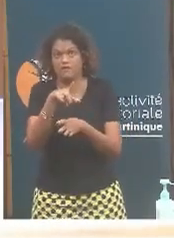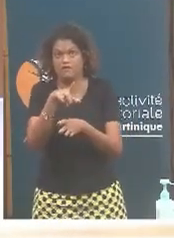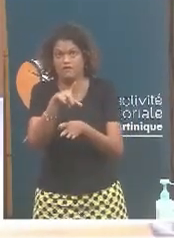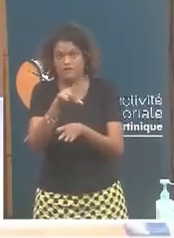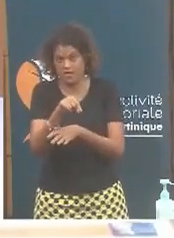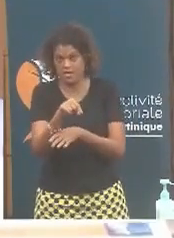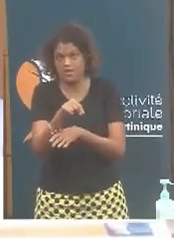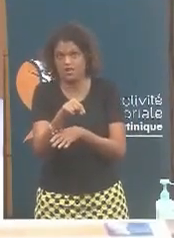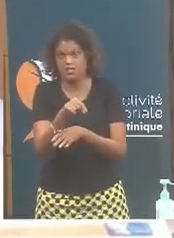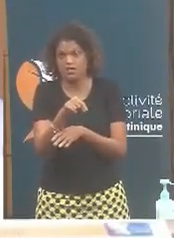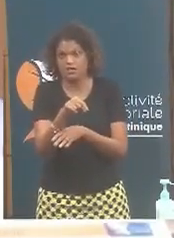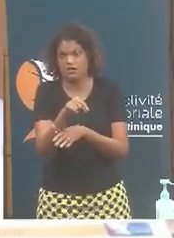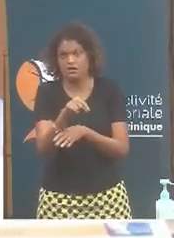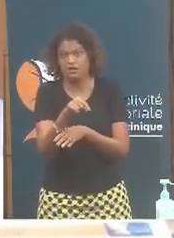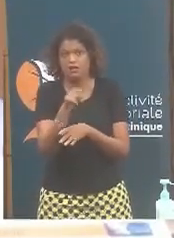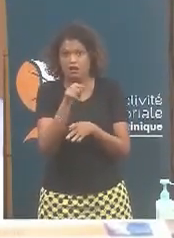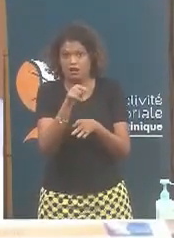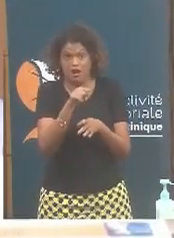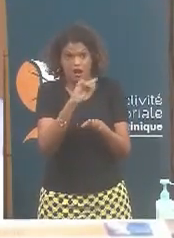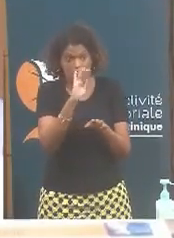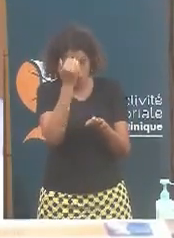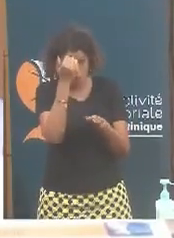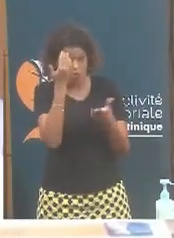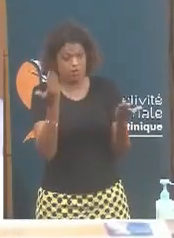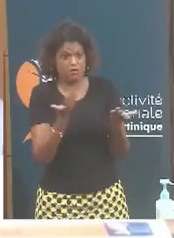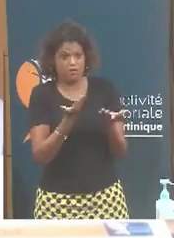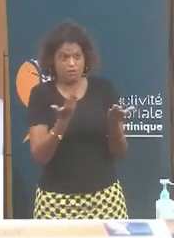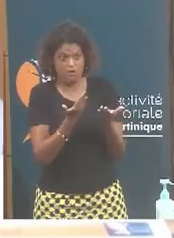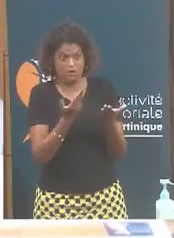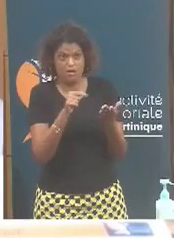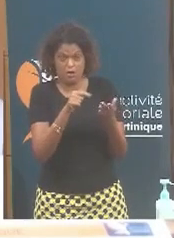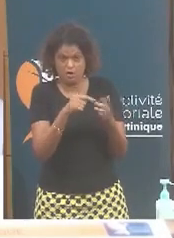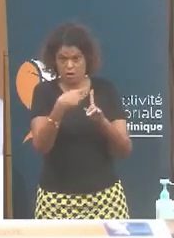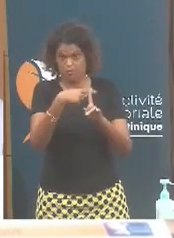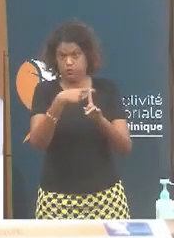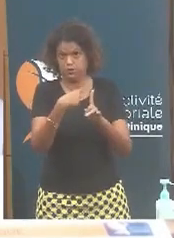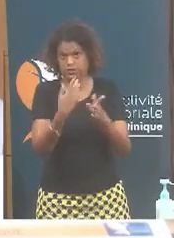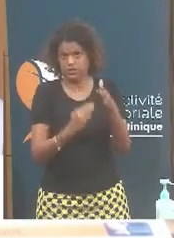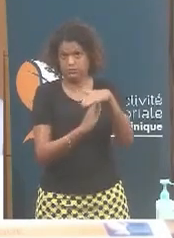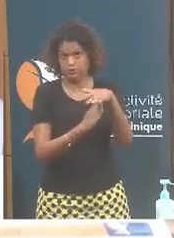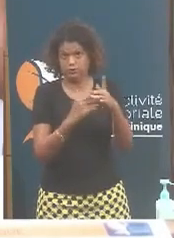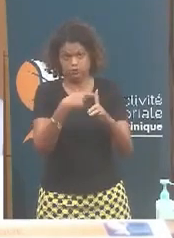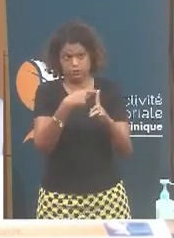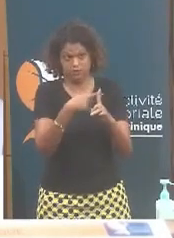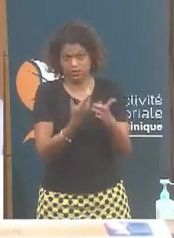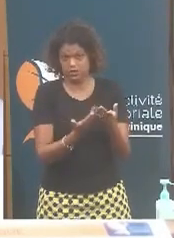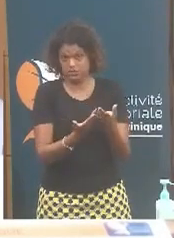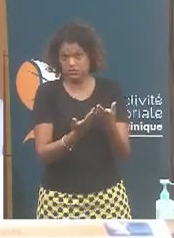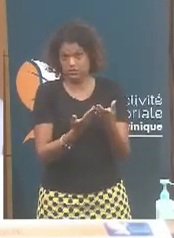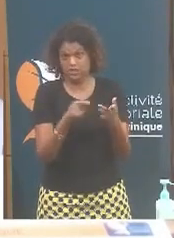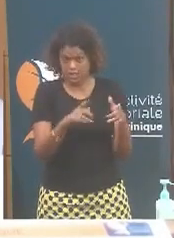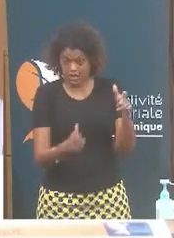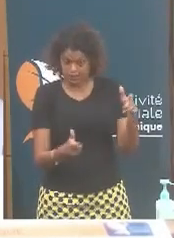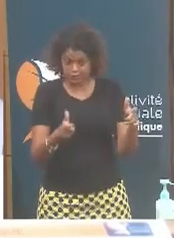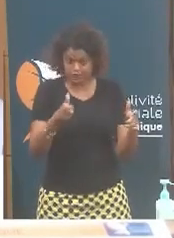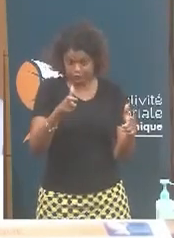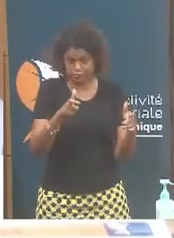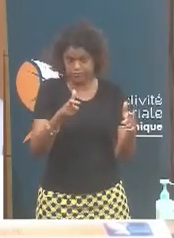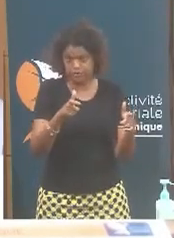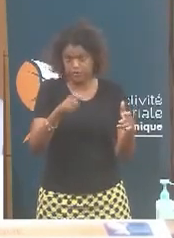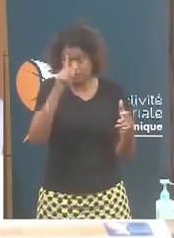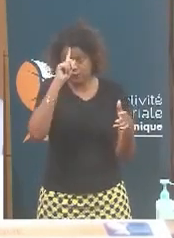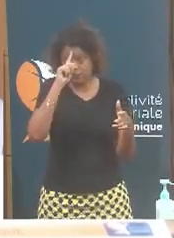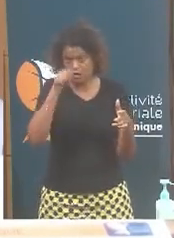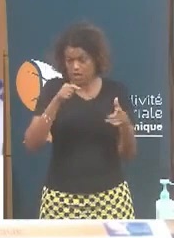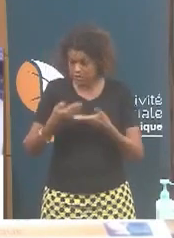2020, on reconnaît que ça s'est terminé en excédent, qu'il a mené un redressement, compte tenu de la situation catastrophique